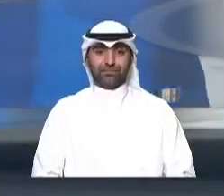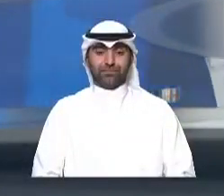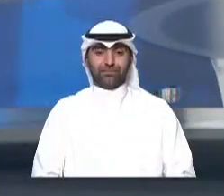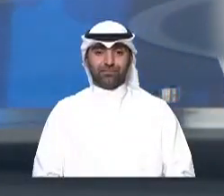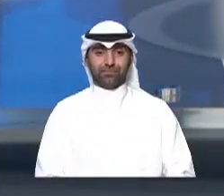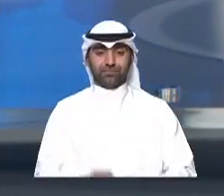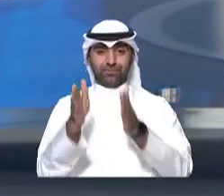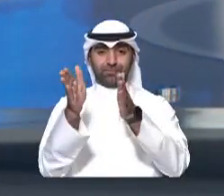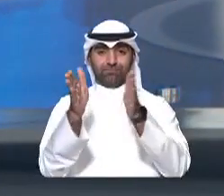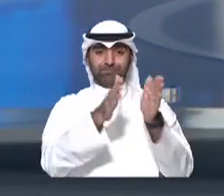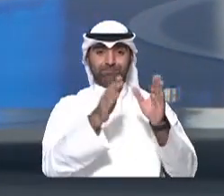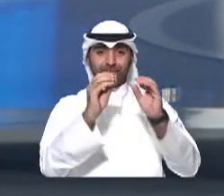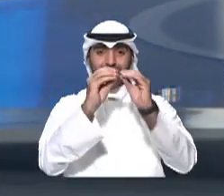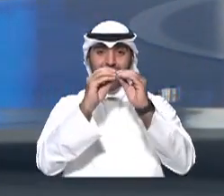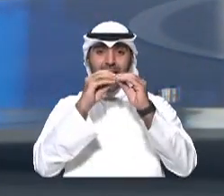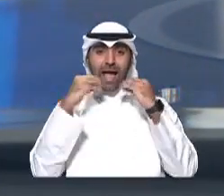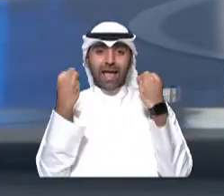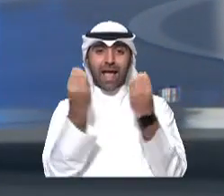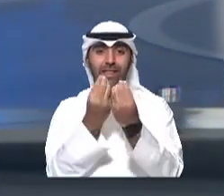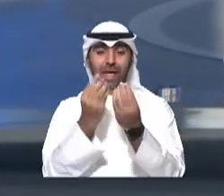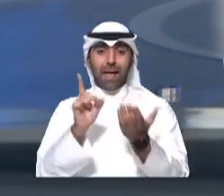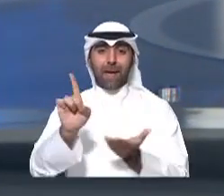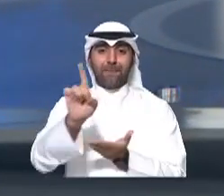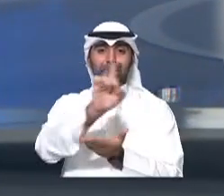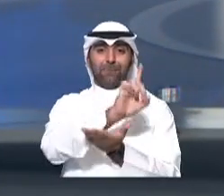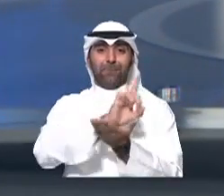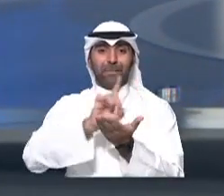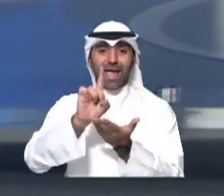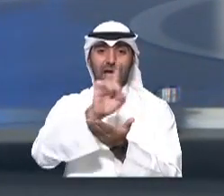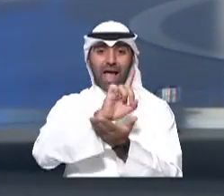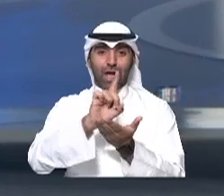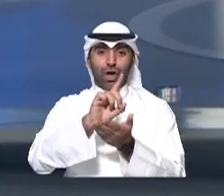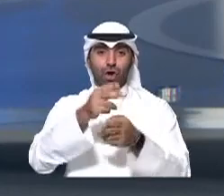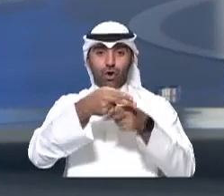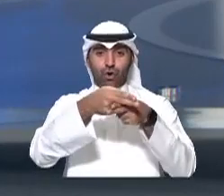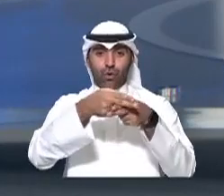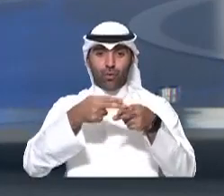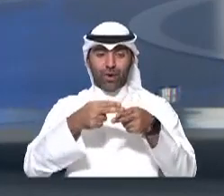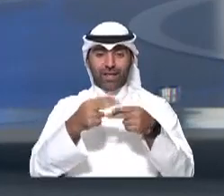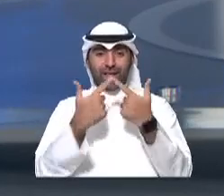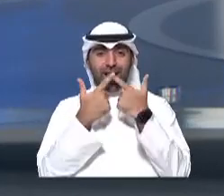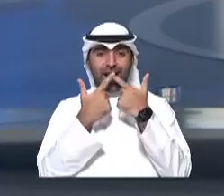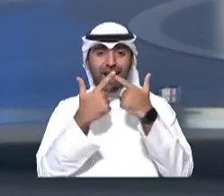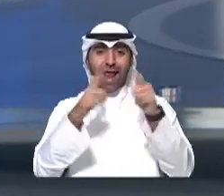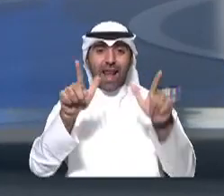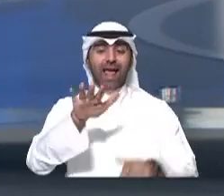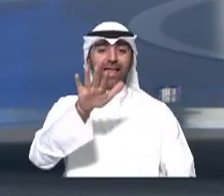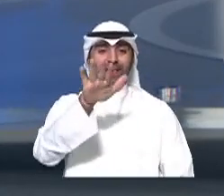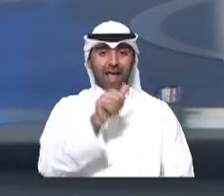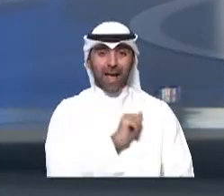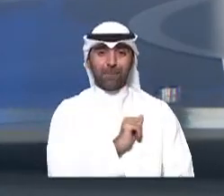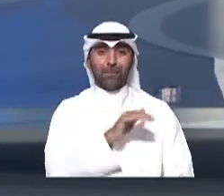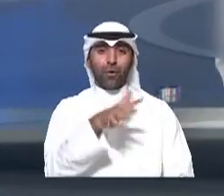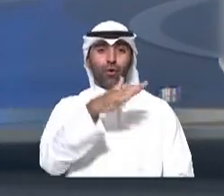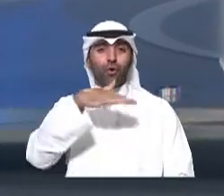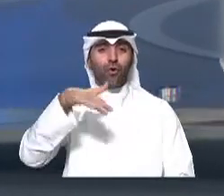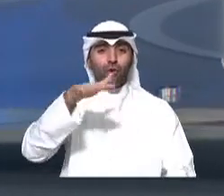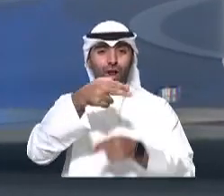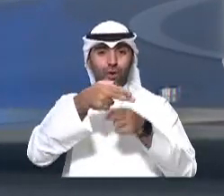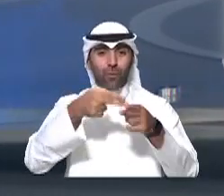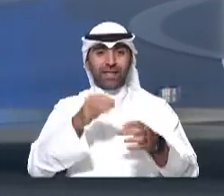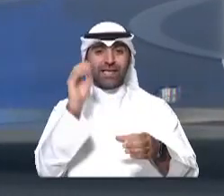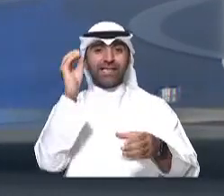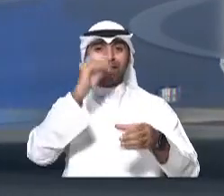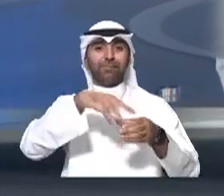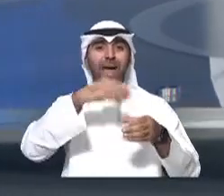أكدت الهيئة العامة للبيئة أن مسابقة جمع البلاستيك وإعادة تدويره تستهدف حماية البيئة من المخلفات الضارة وزيادة الوعي